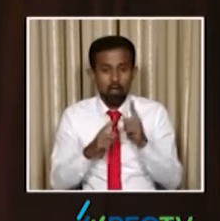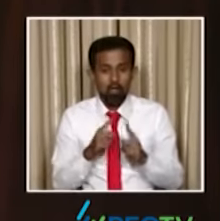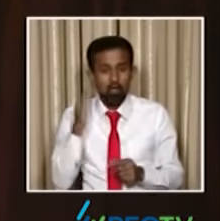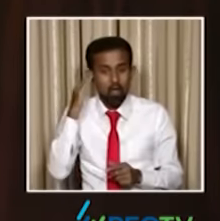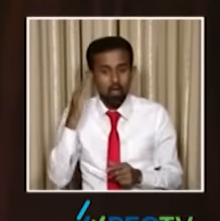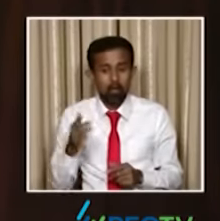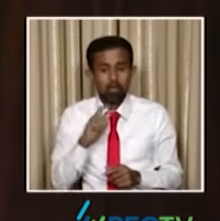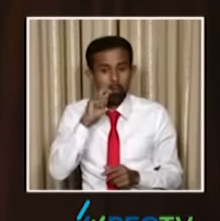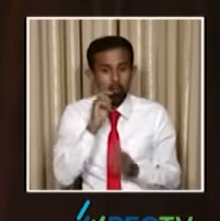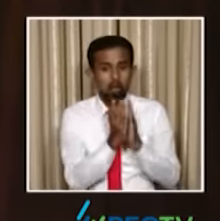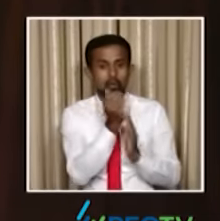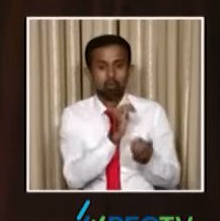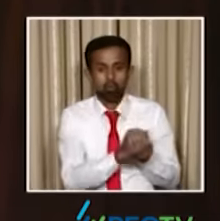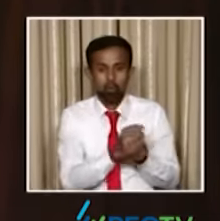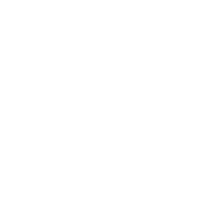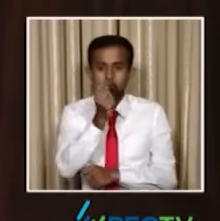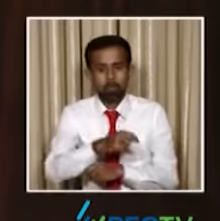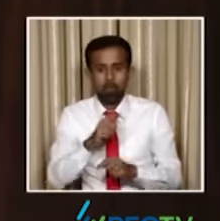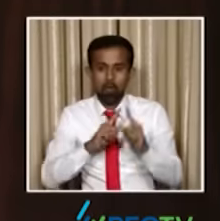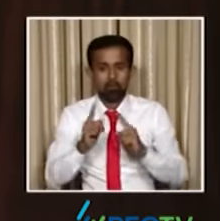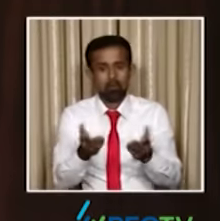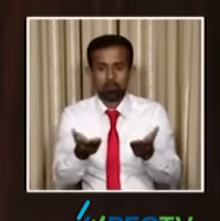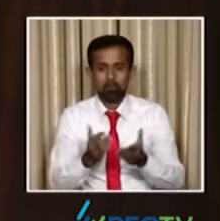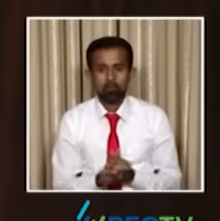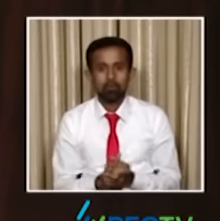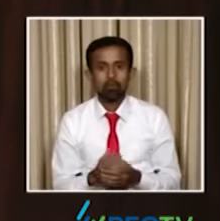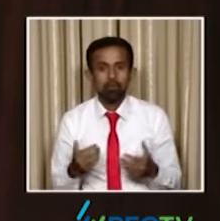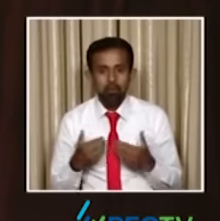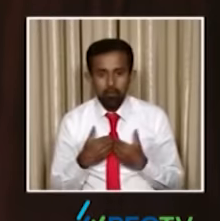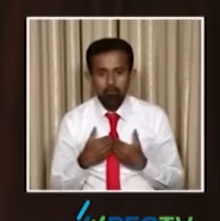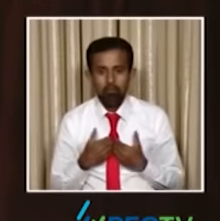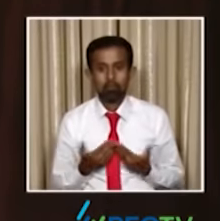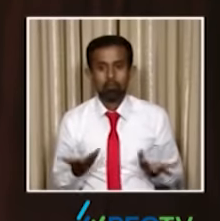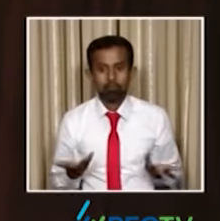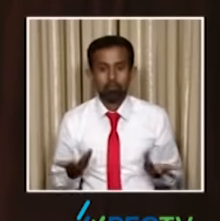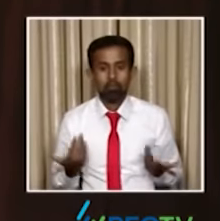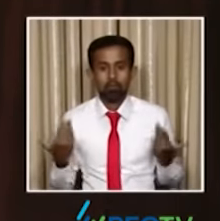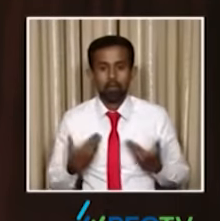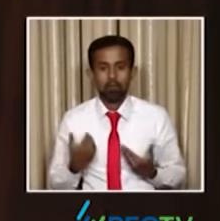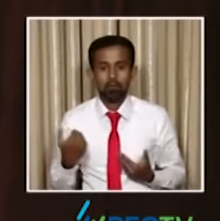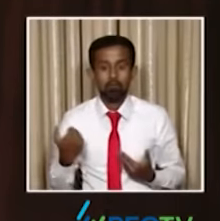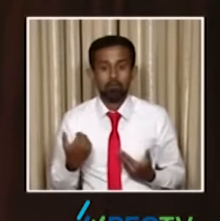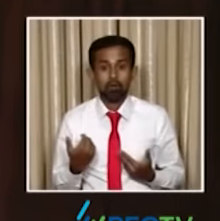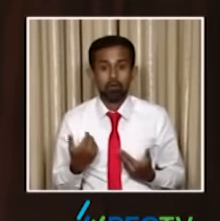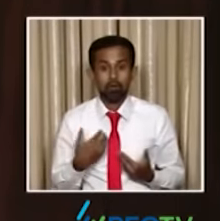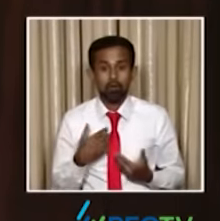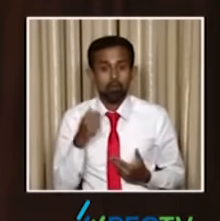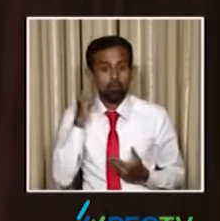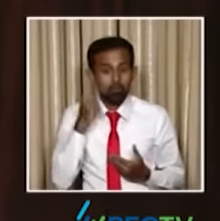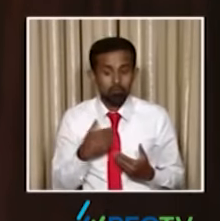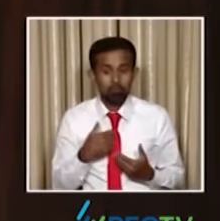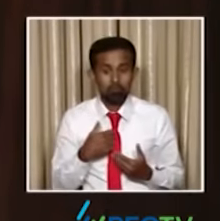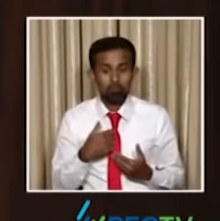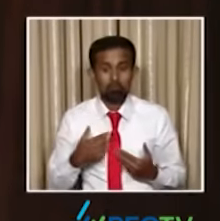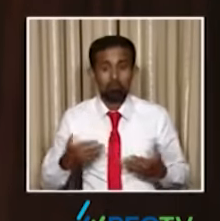කාන්තාවගෙන් පුරුෂයිතින් ආරක්ෂා කරගන්න ක්‍රමවේදයක් කතා කරන්න. නැත්තම් මේ අපිට මේ සිද්ධ වෙනවා මේ ඇවිල්ලා ගහලා බෙමත් අනිත් කනත් අල්ලන තත්ත්වෙට පත් වෙන්න මේ